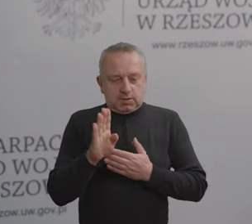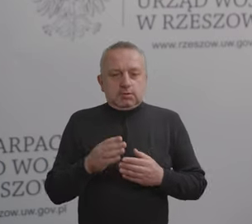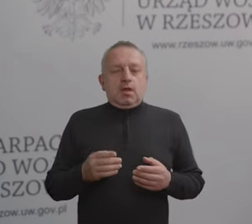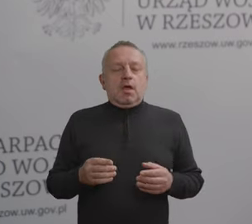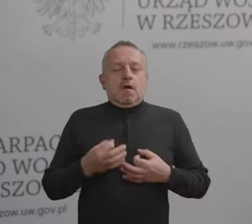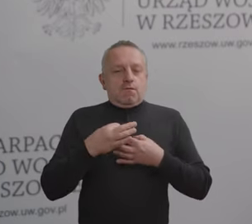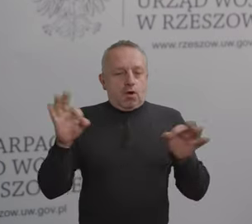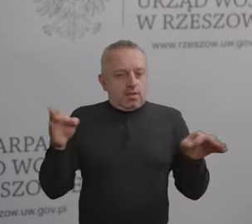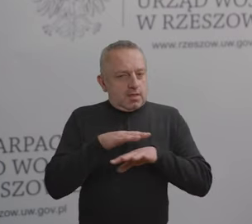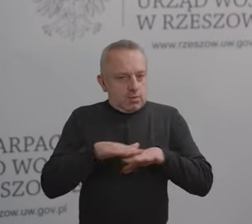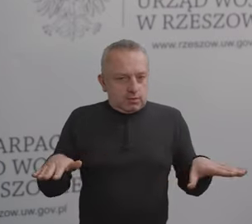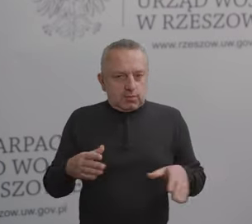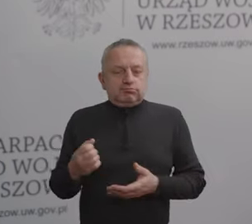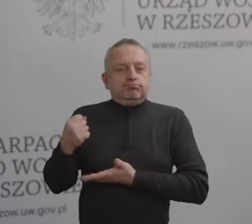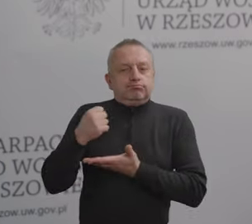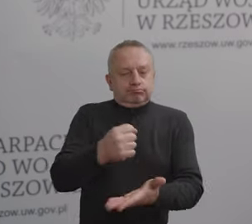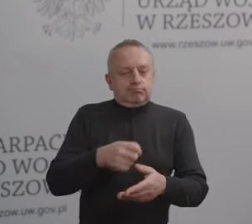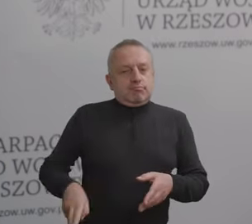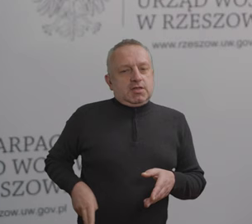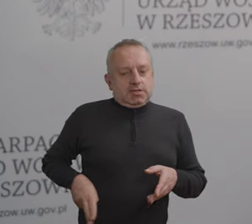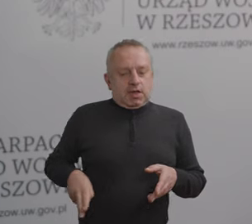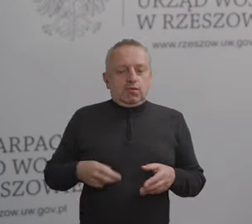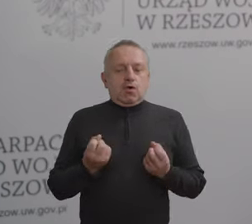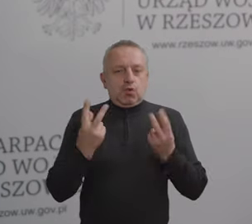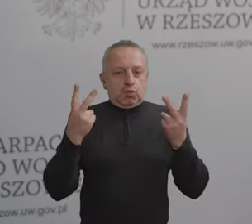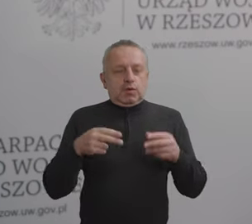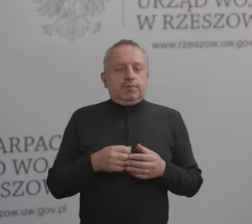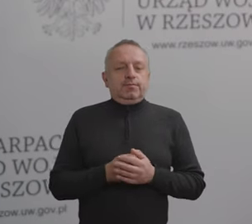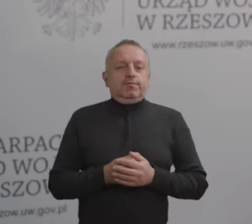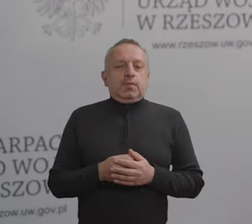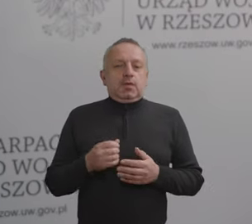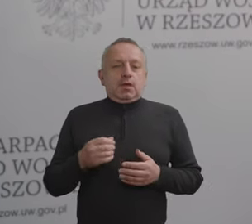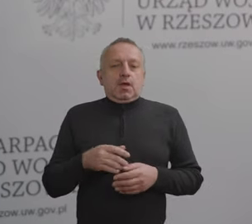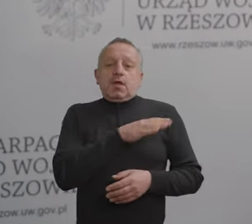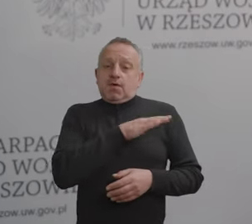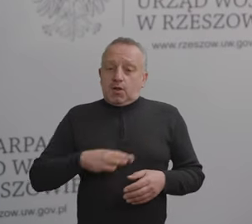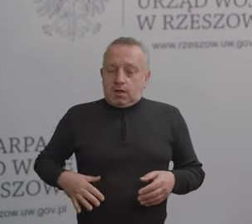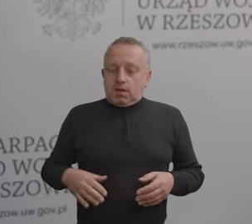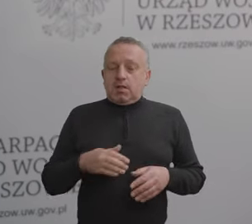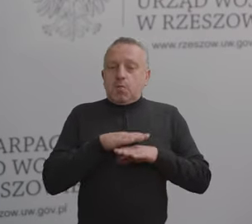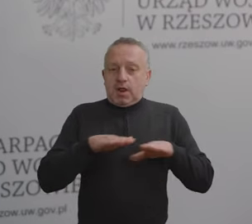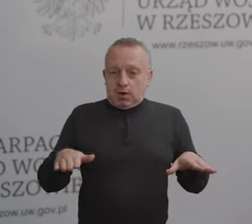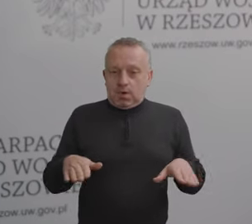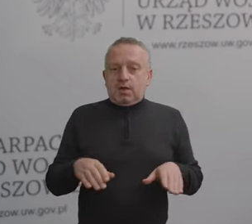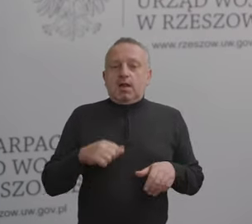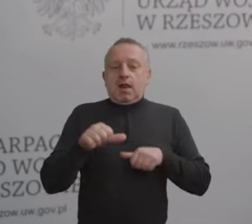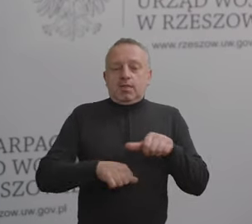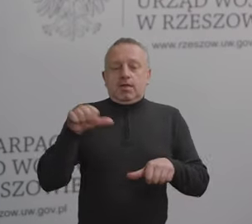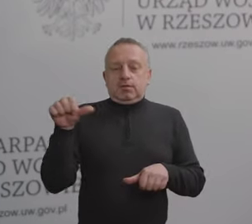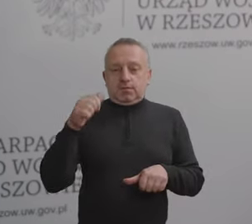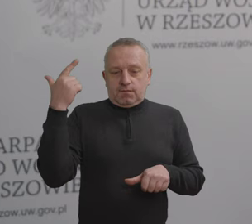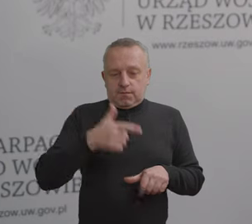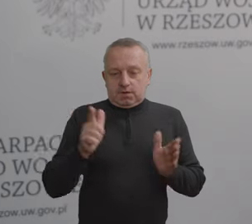Niepodległa, dofinansowanego przez Ministerstwo Kultury i Dziedzictwa Narodowego z programu wieloletniego Niepodległa na